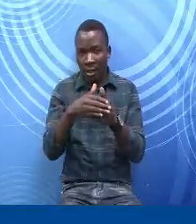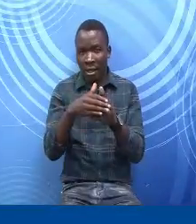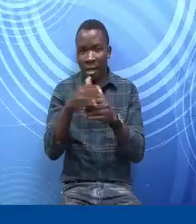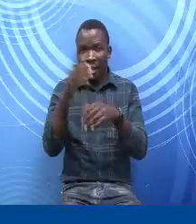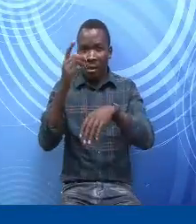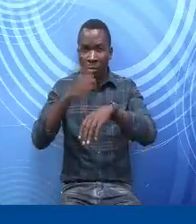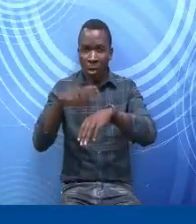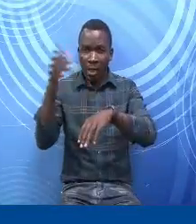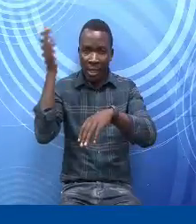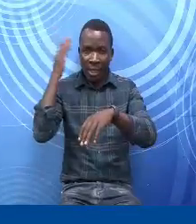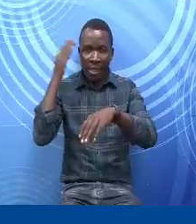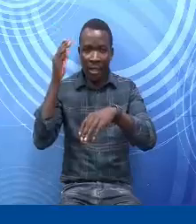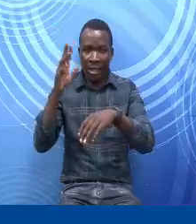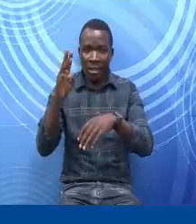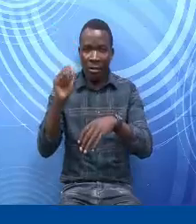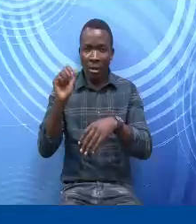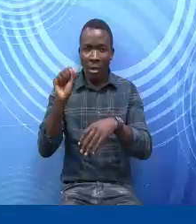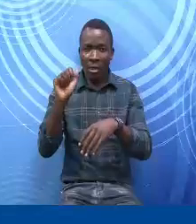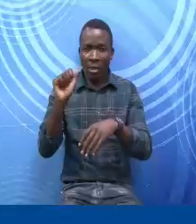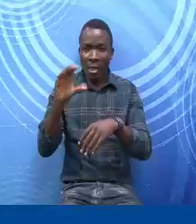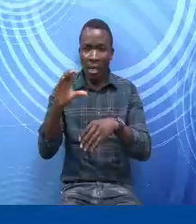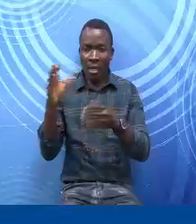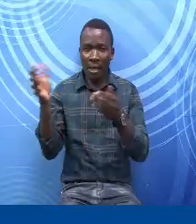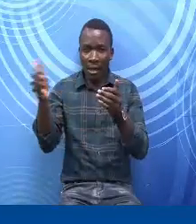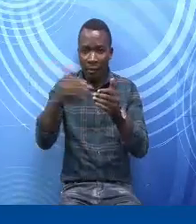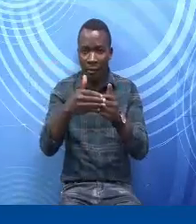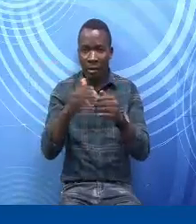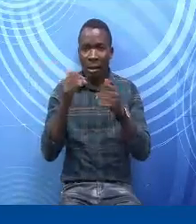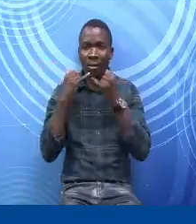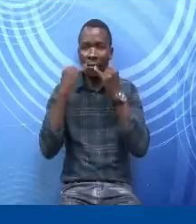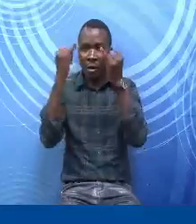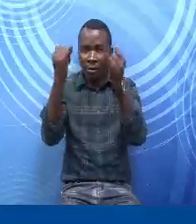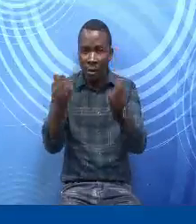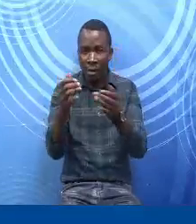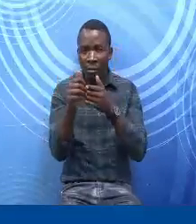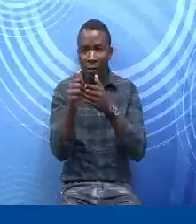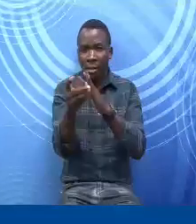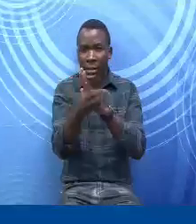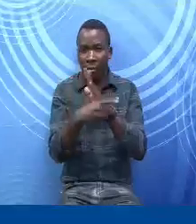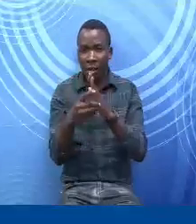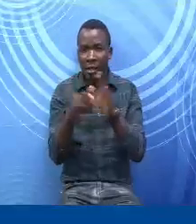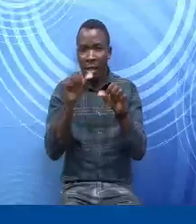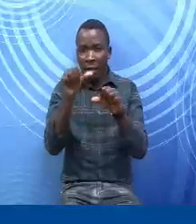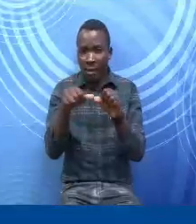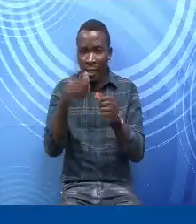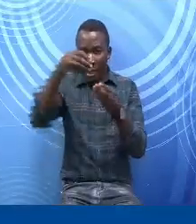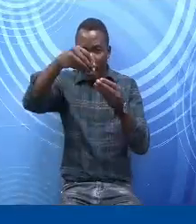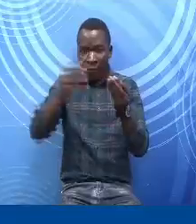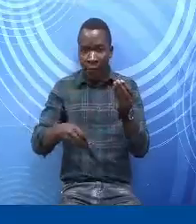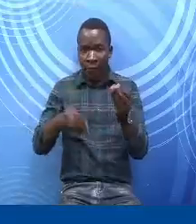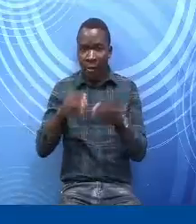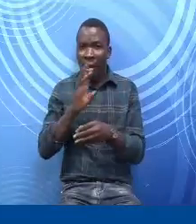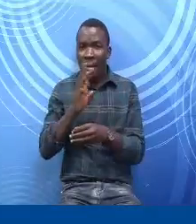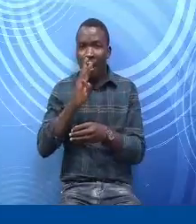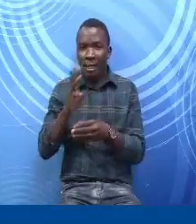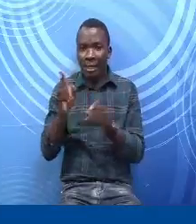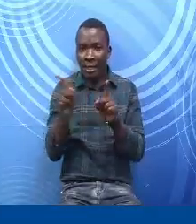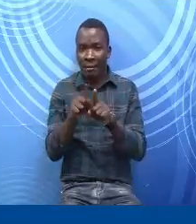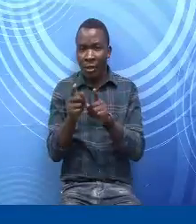idufungiye, twari twamenyesheje ubuyobozi bw'akarere ibijyanye n'iyo fakitira y'amazi ndetse no gusana